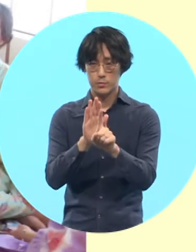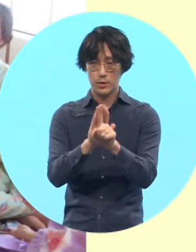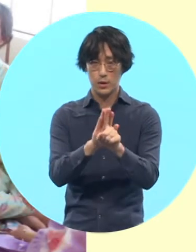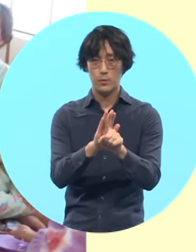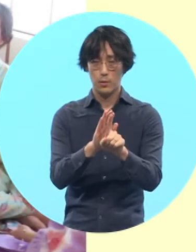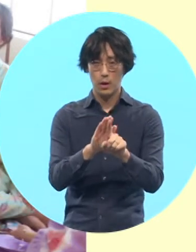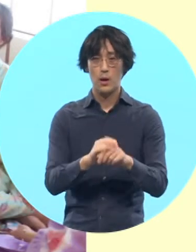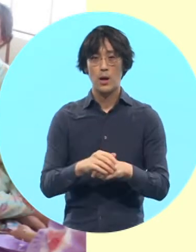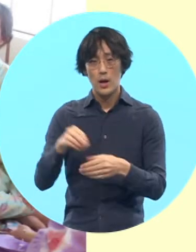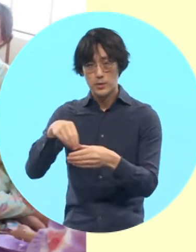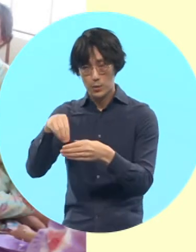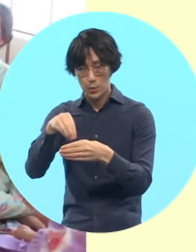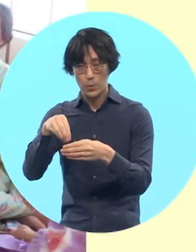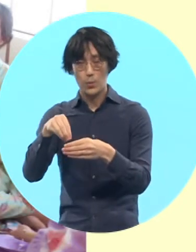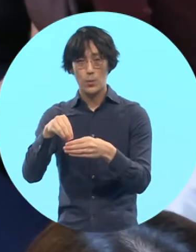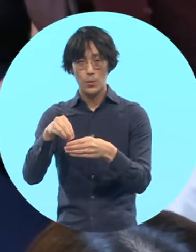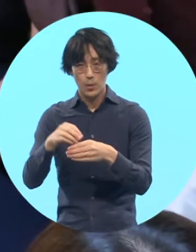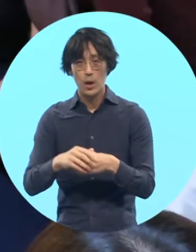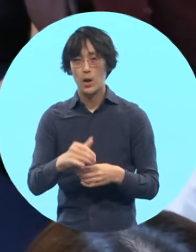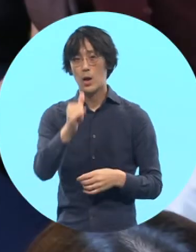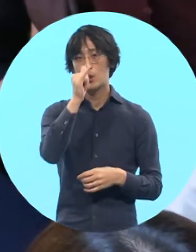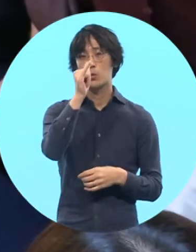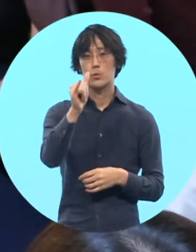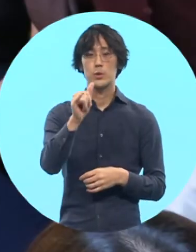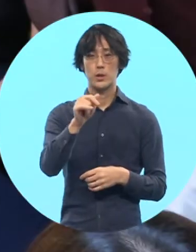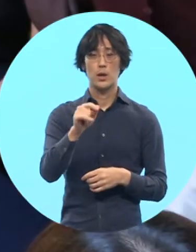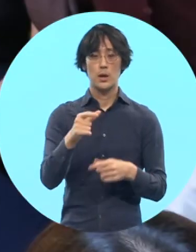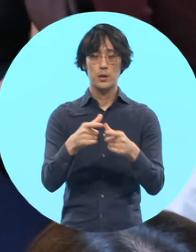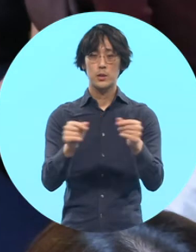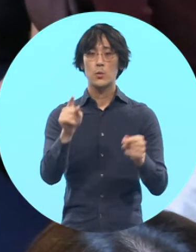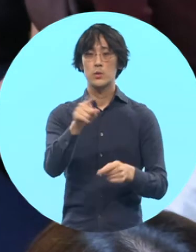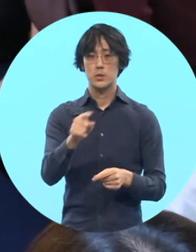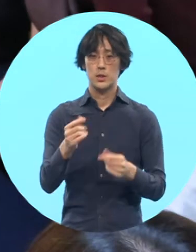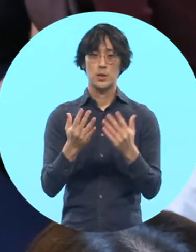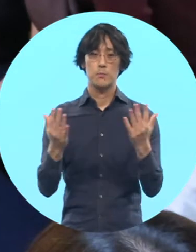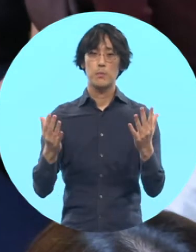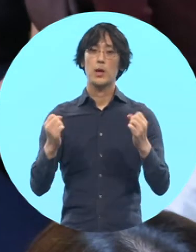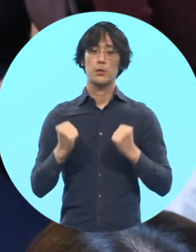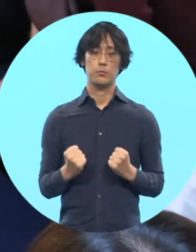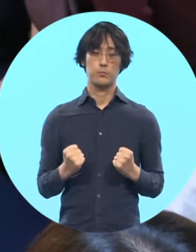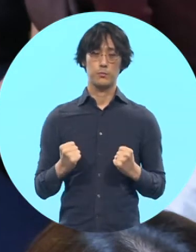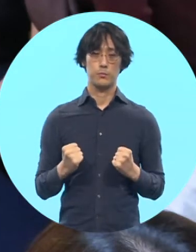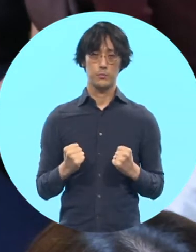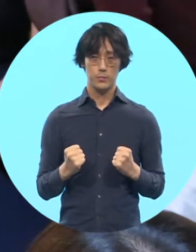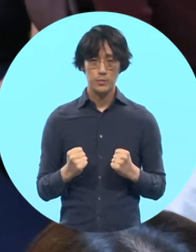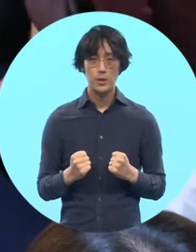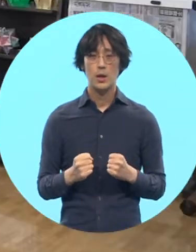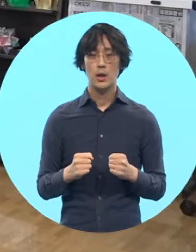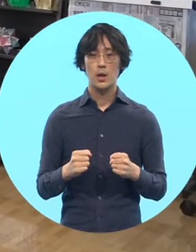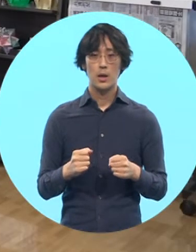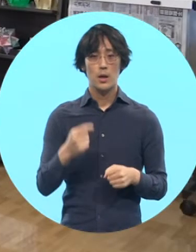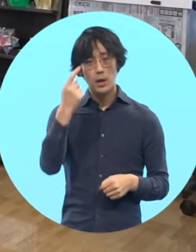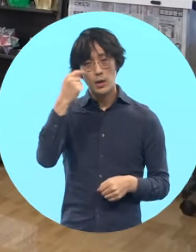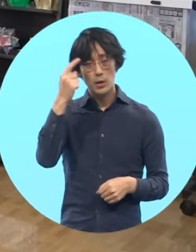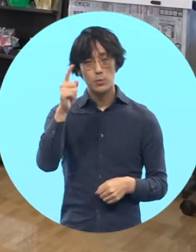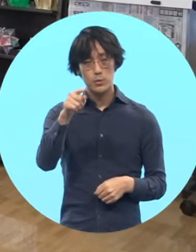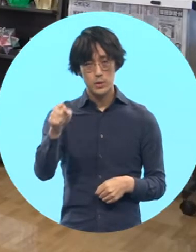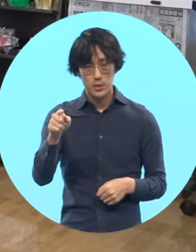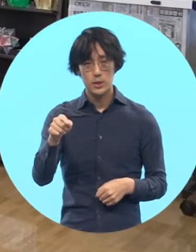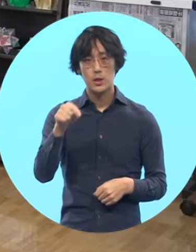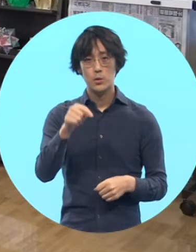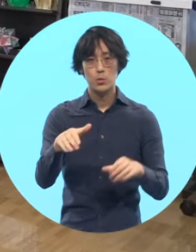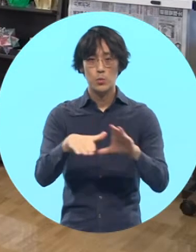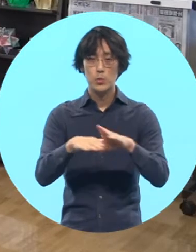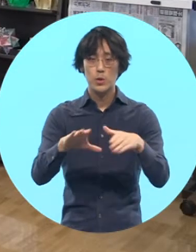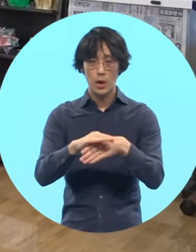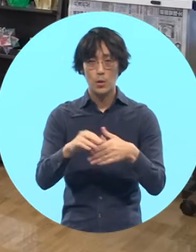と茶道とかそういった特技を持っている日本人の方も多くおられますので、外国人の方にそういったものを紹介する活動